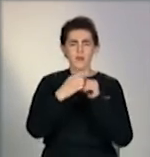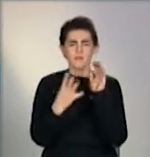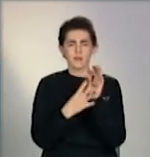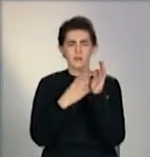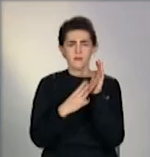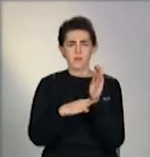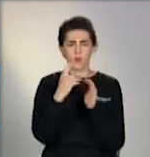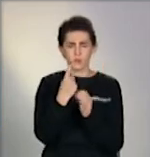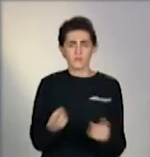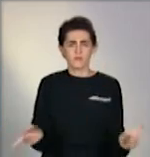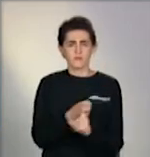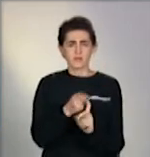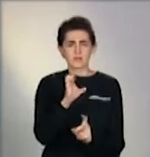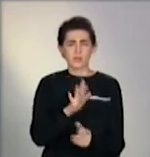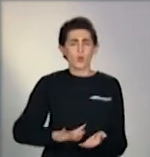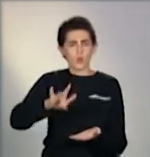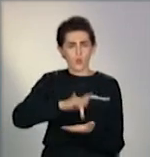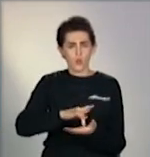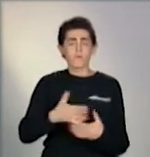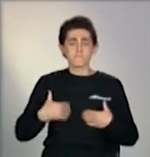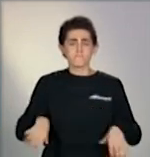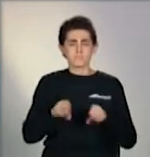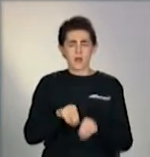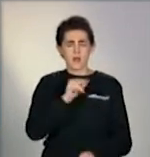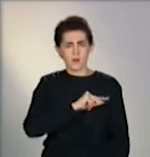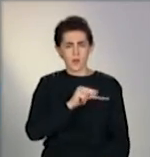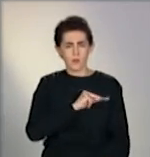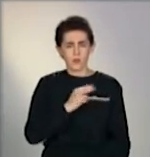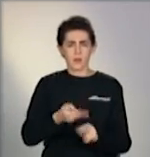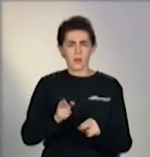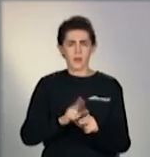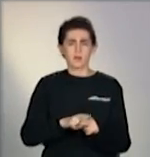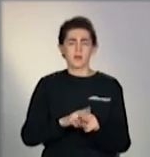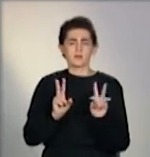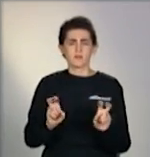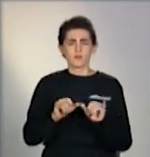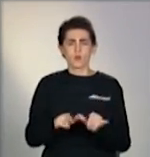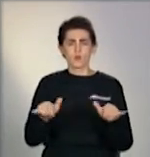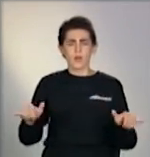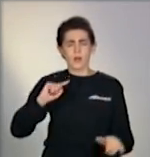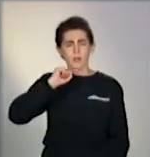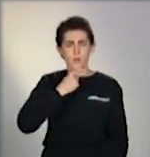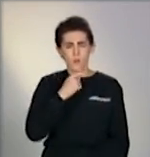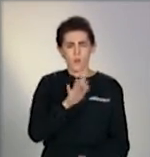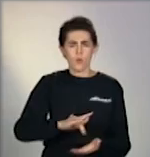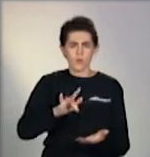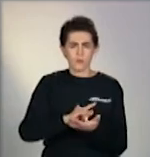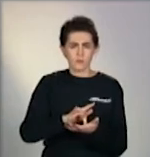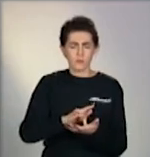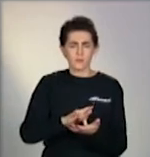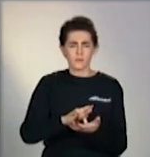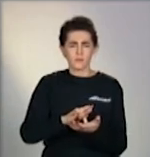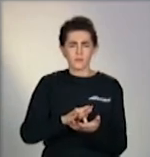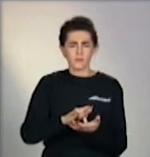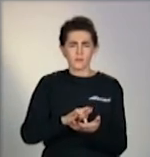з містом, і ми разом працюємо над, в принципі, розвитком економіки міста. Тобто, що мається на